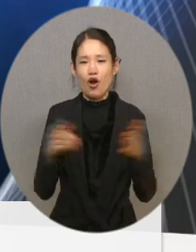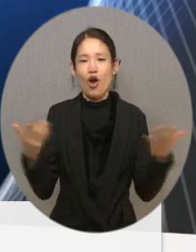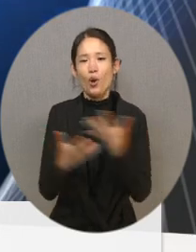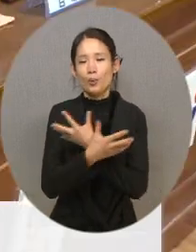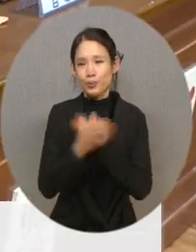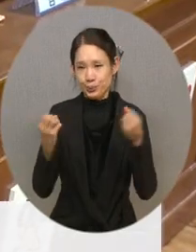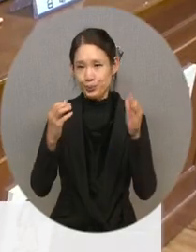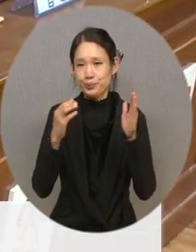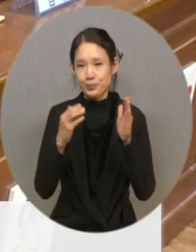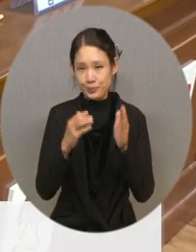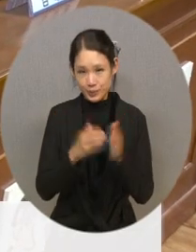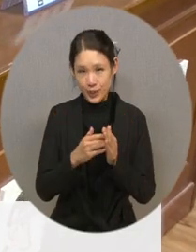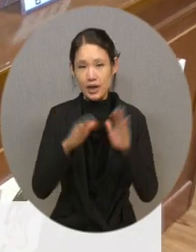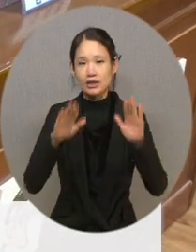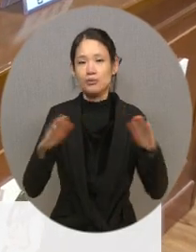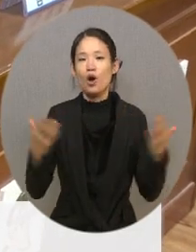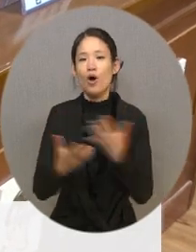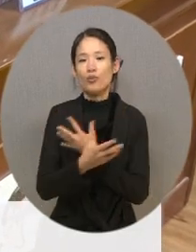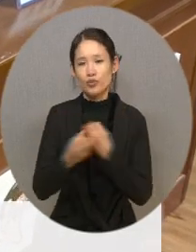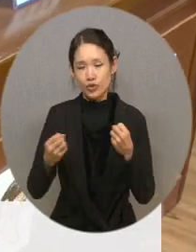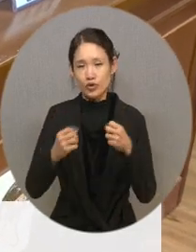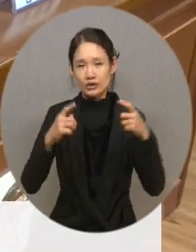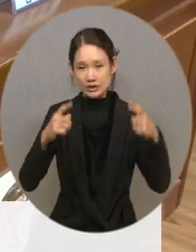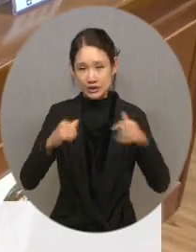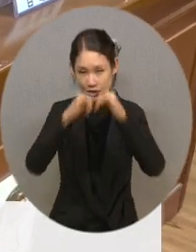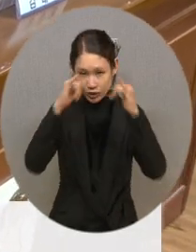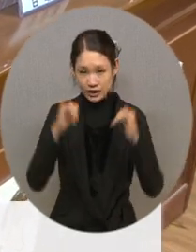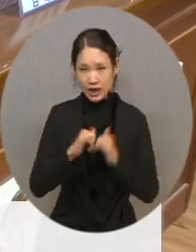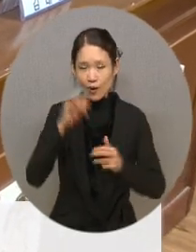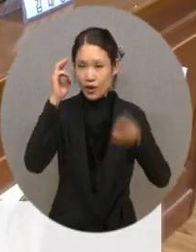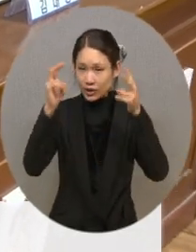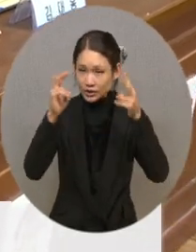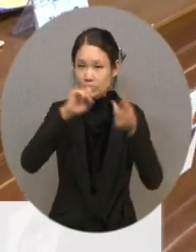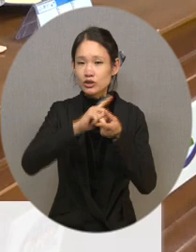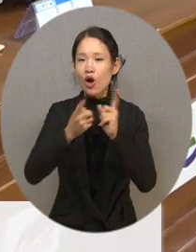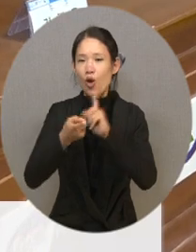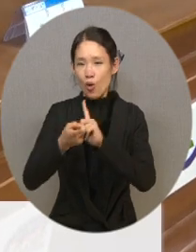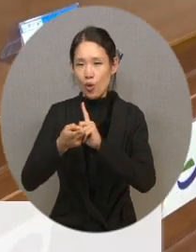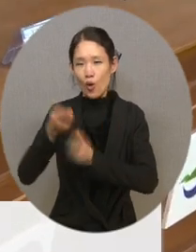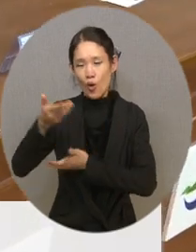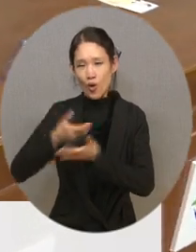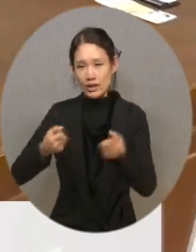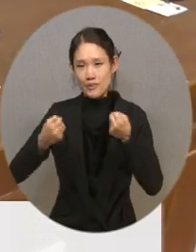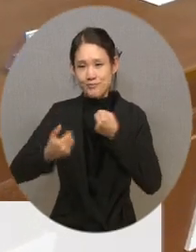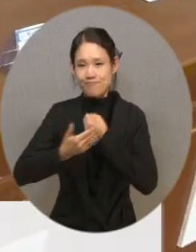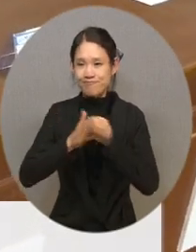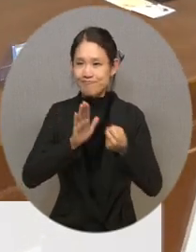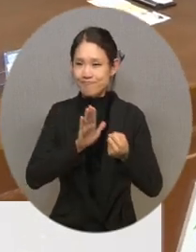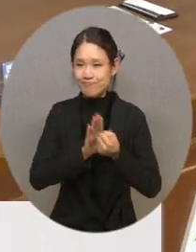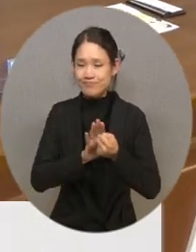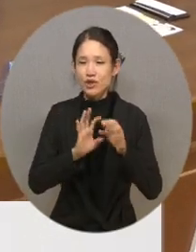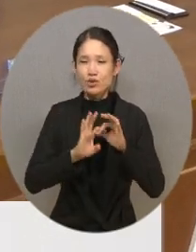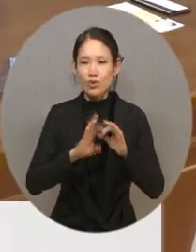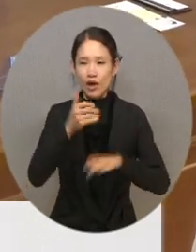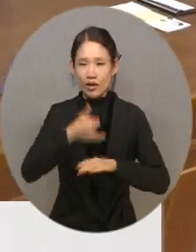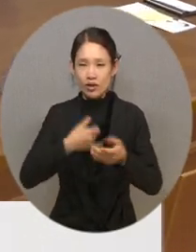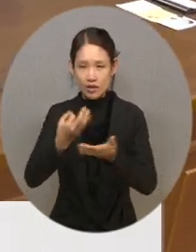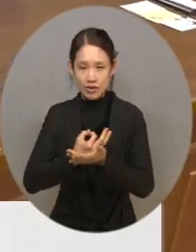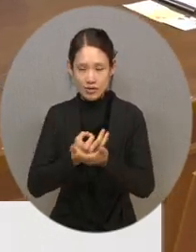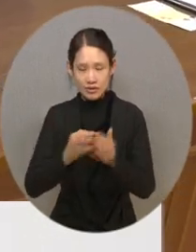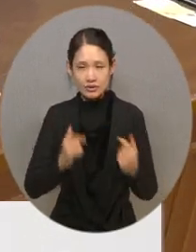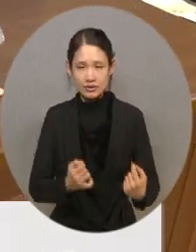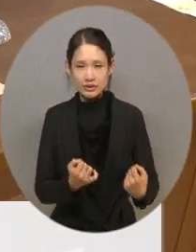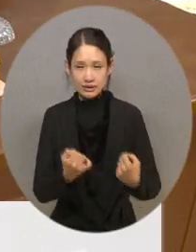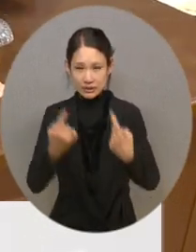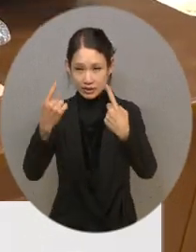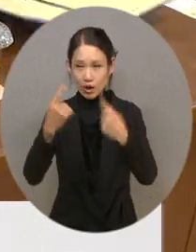밝혔습니다. 이번 업무 협약은 지역사회와 기업 간 협력을 통해 지역 농가의 소득을 증대하고 유통